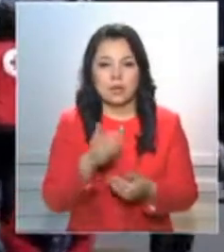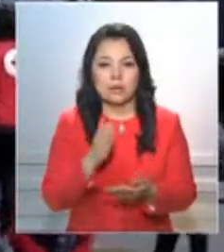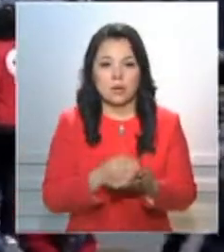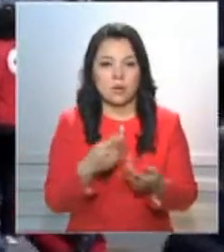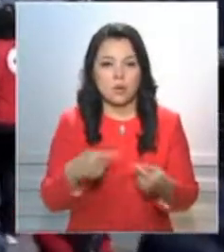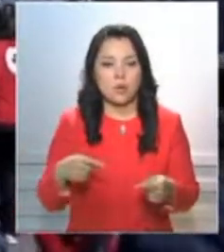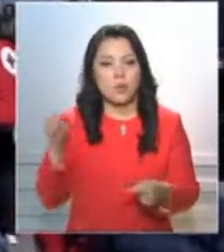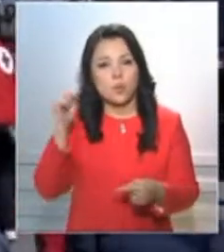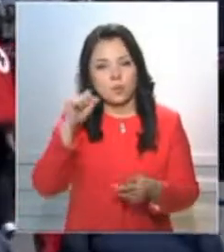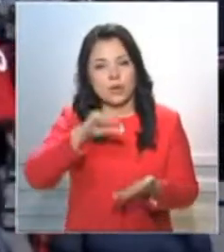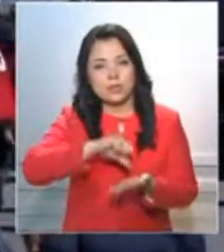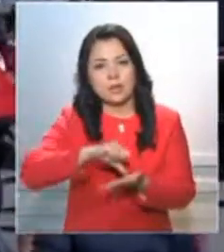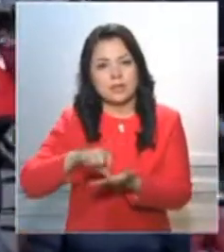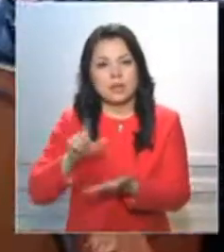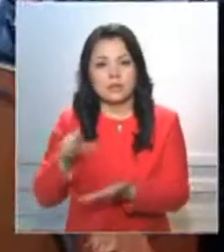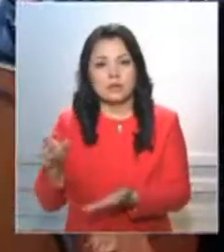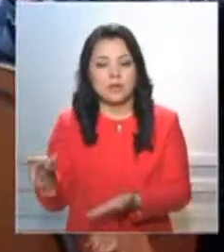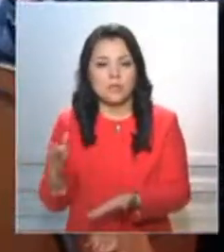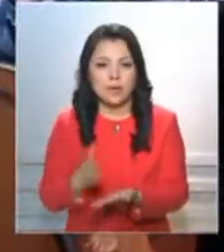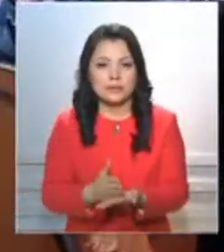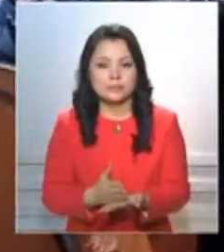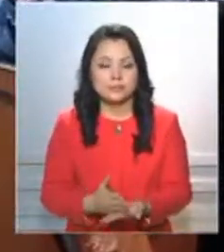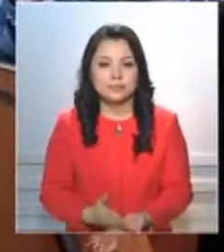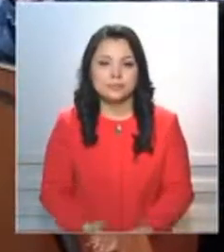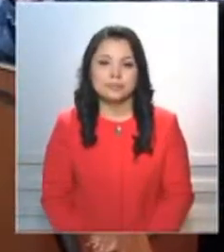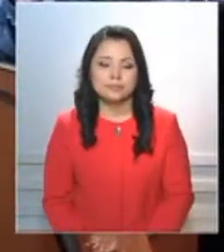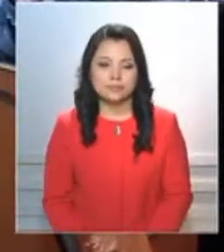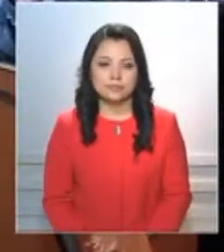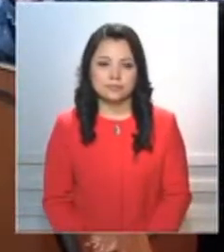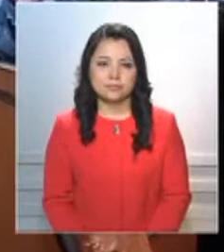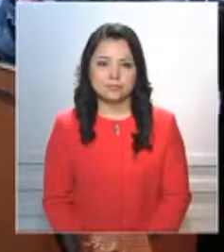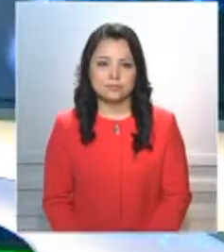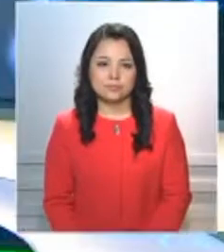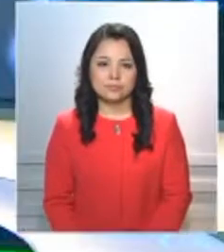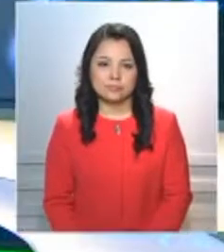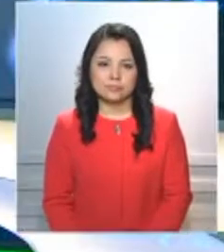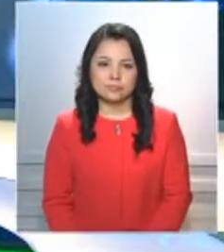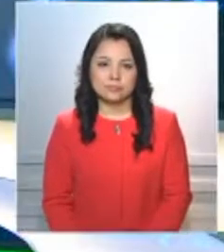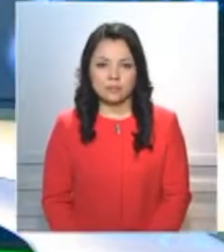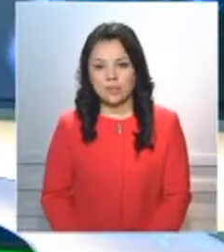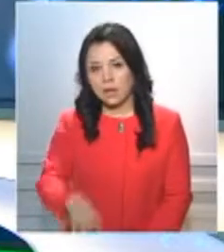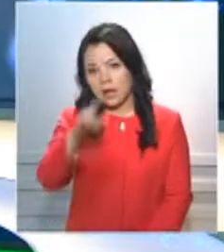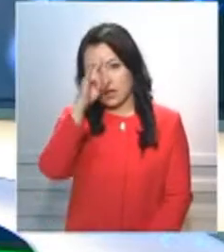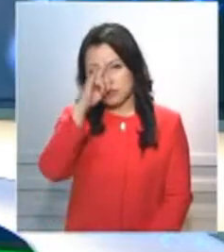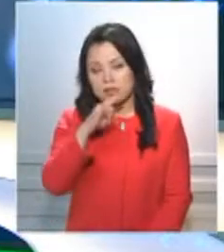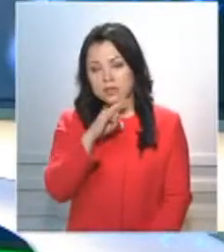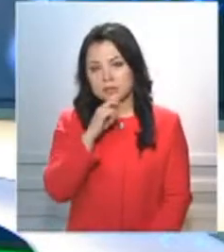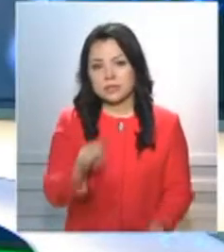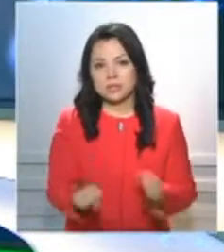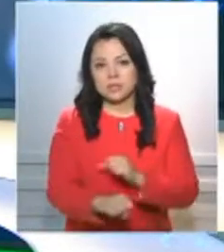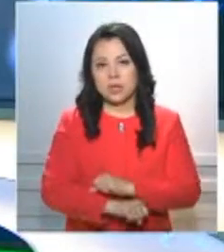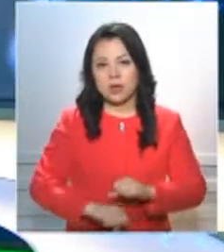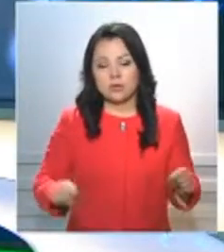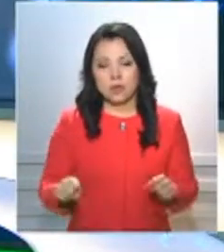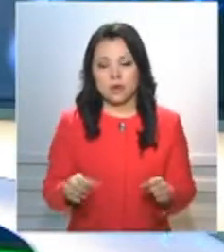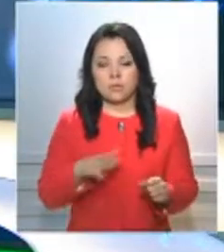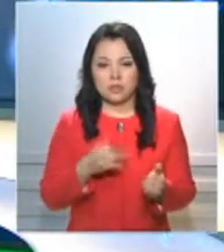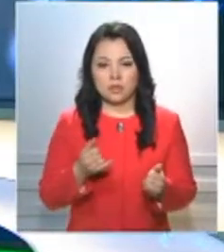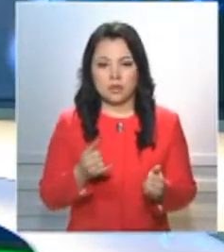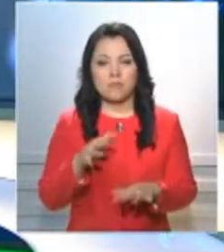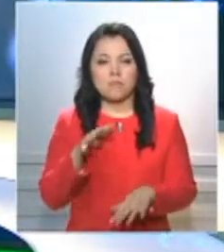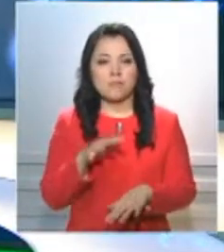азаматы бар. Талғатбек Абдықожаев, Әсет Толыбаев, 24 KZ. Қазақстанның ядролық отын банкын